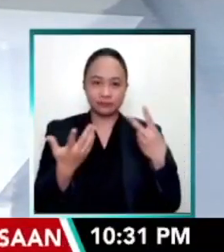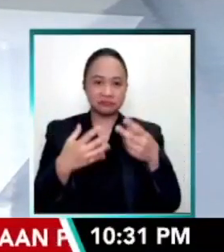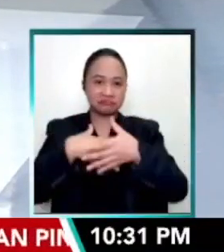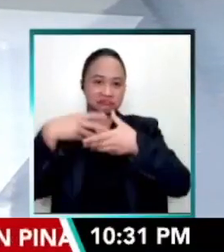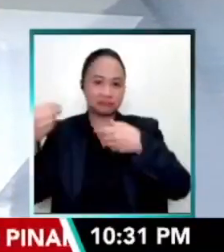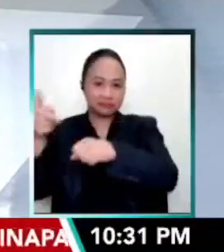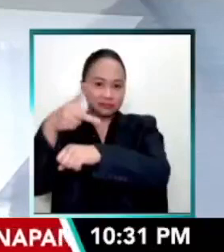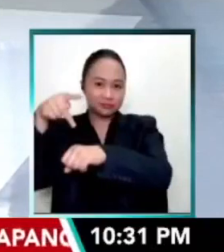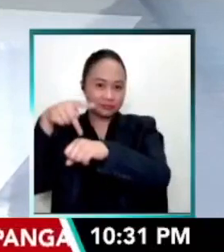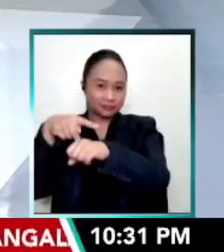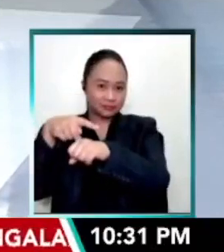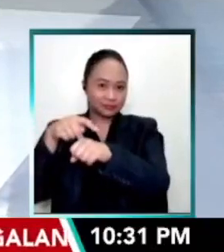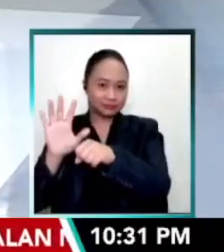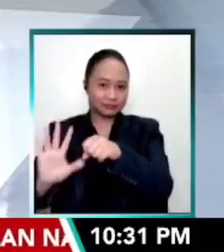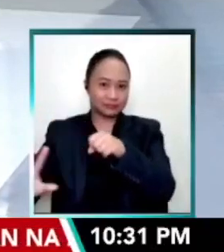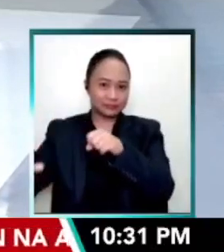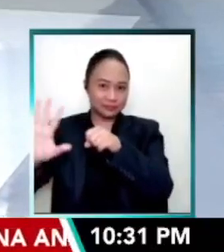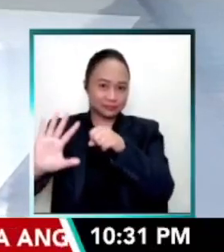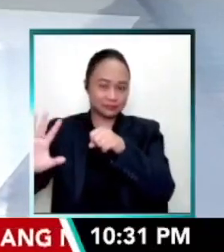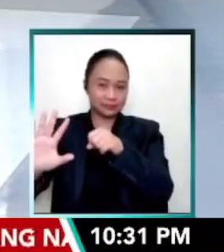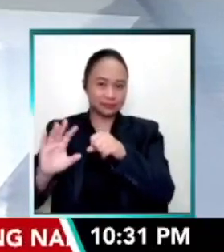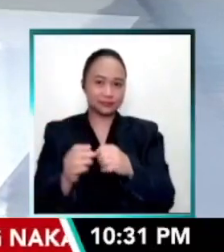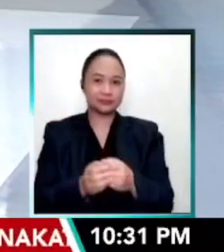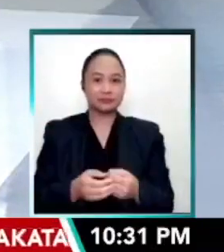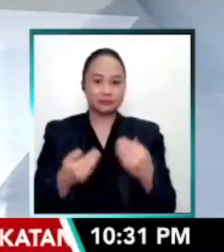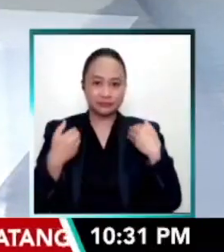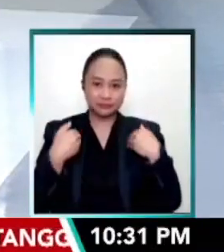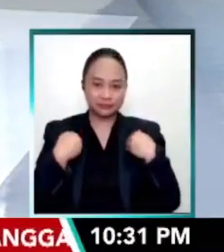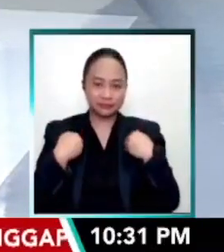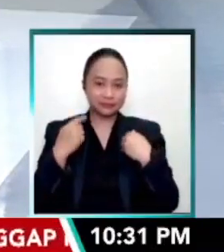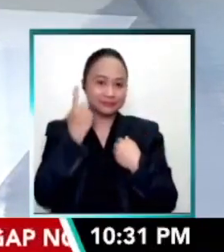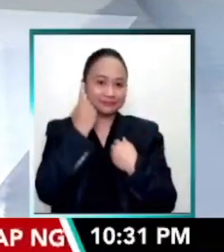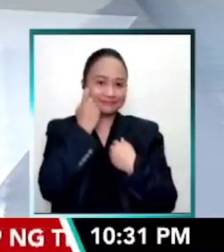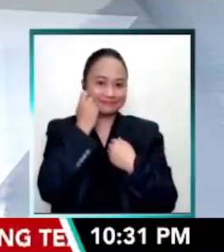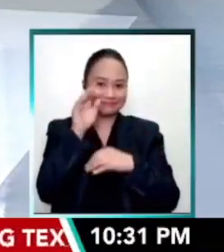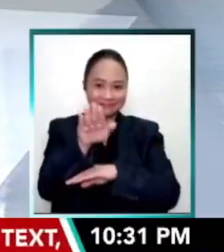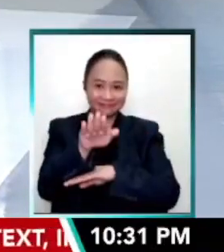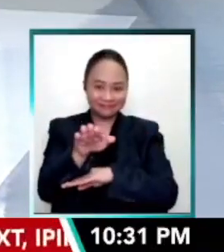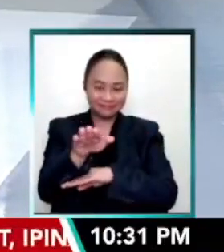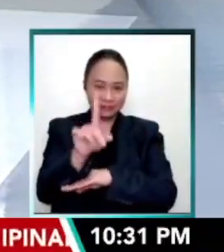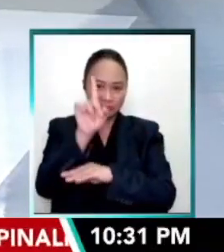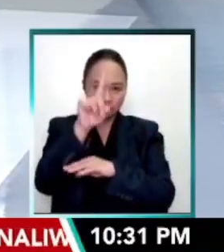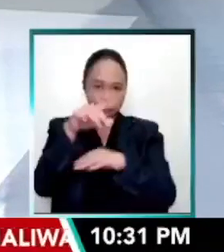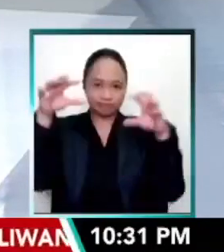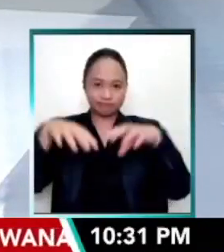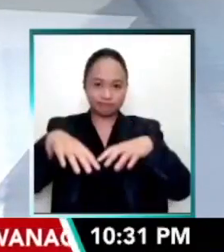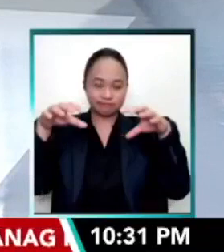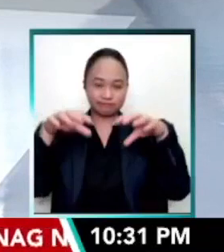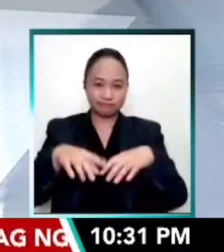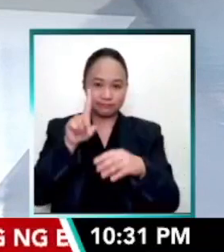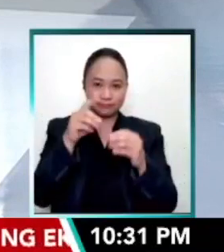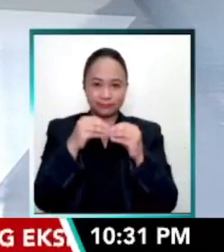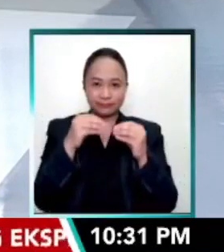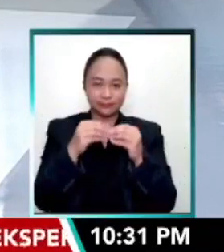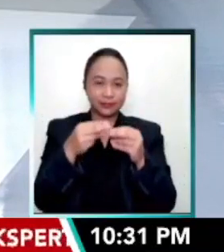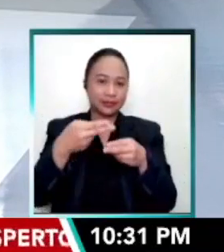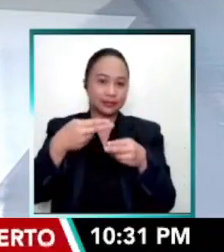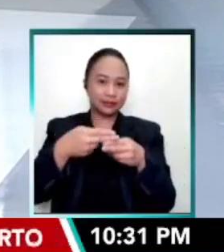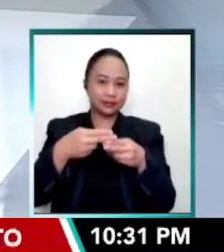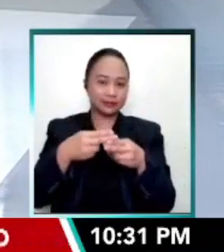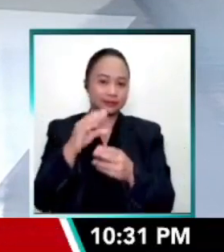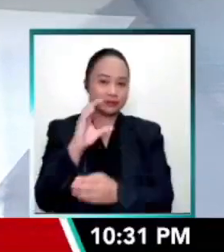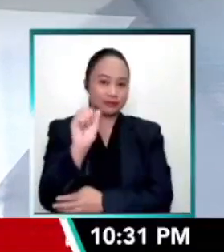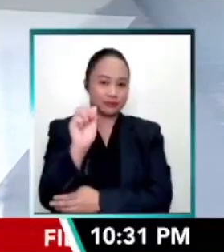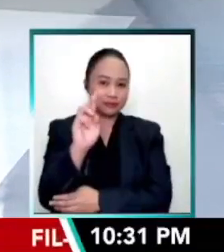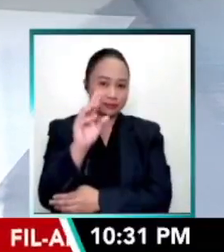Responsibility. Pumasok naman sa PAR kaninang hapon ang isa pang bagyo na pinangalan ng Gardo. Wala pa mang